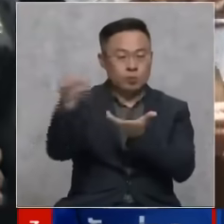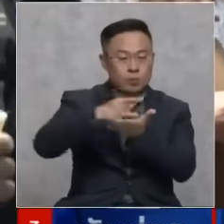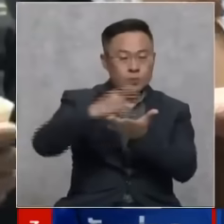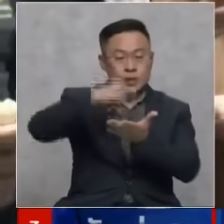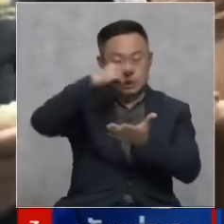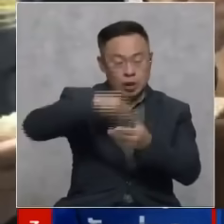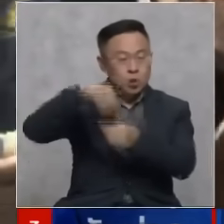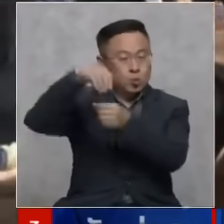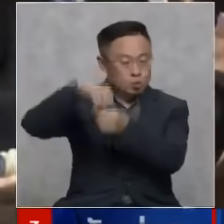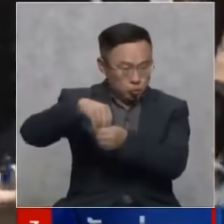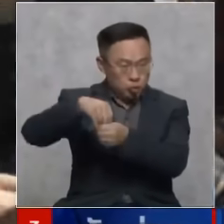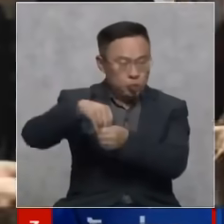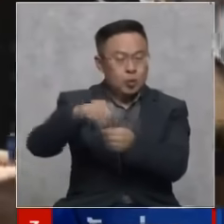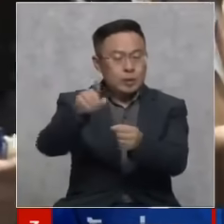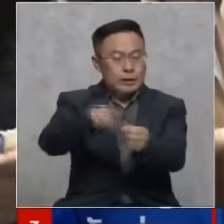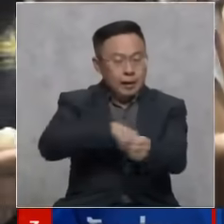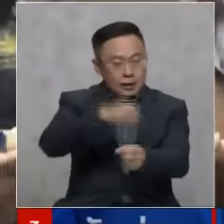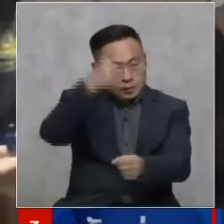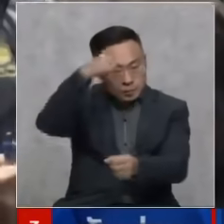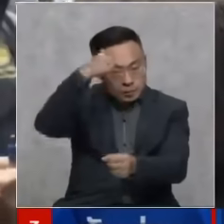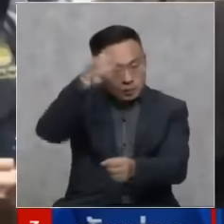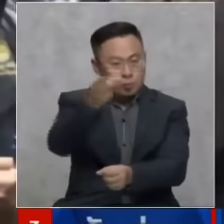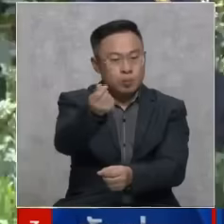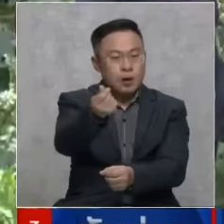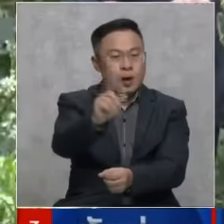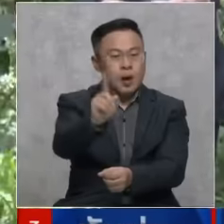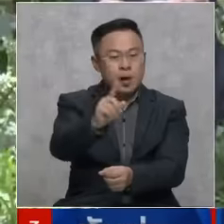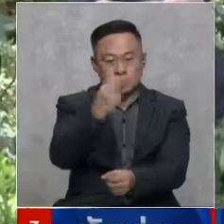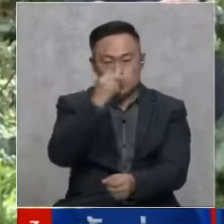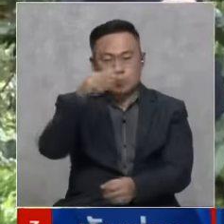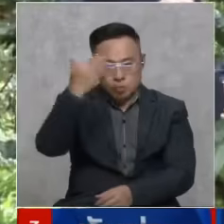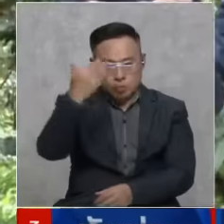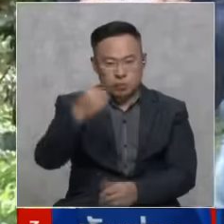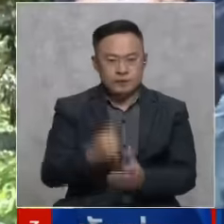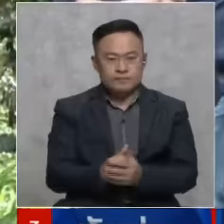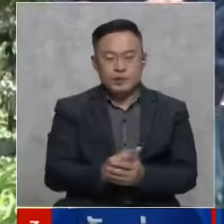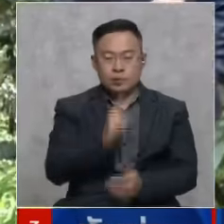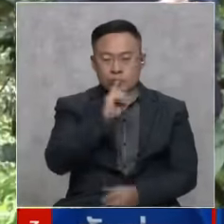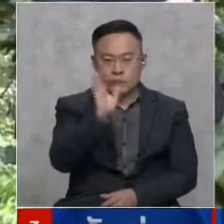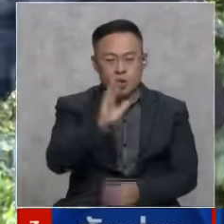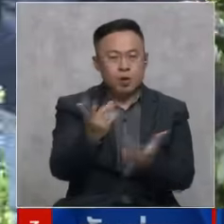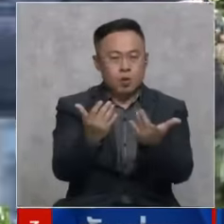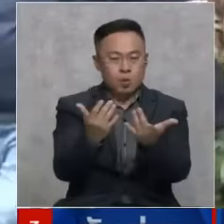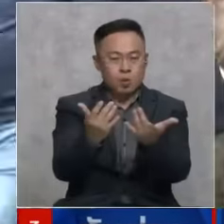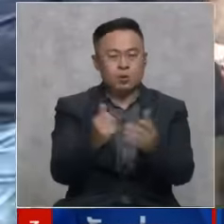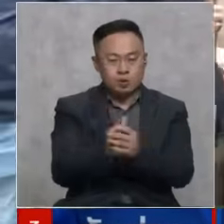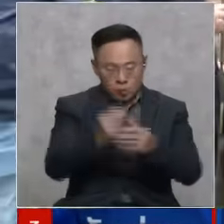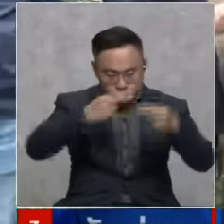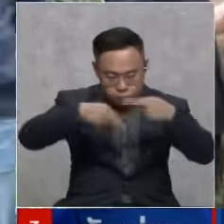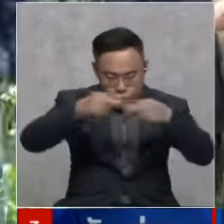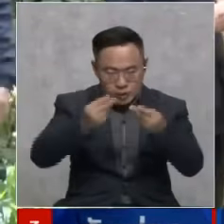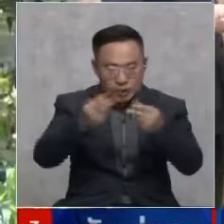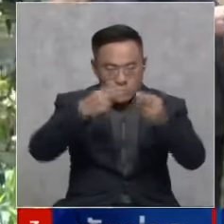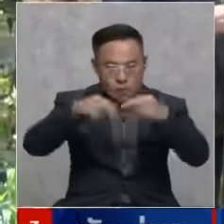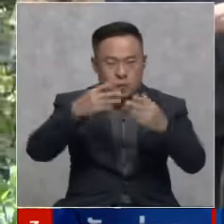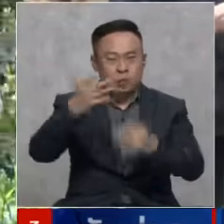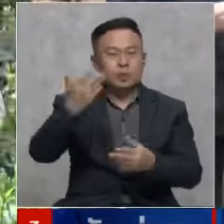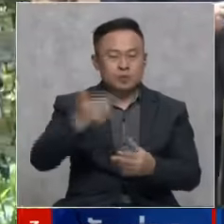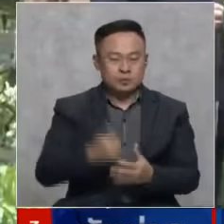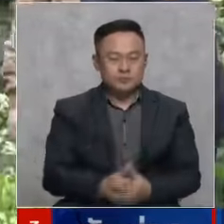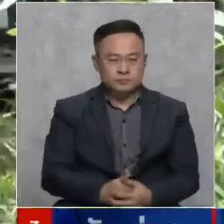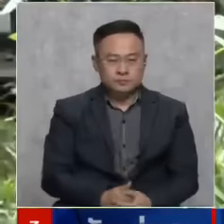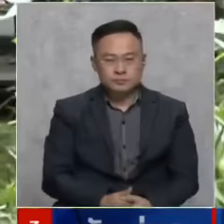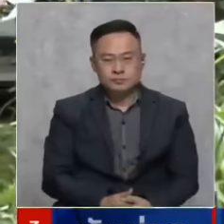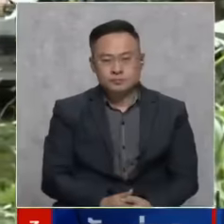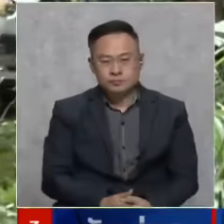ระยะเวลาออกไปแต่ต้องขอศึกษารายละเอียดก่อนนายกบอกเดี๋ยวพูดไปก่อนเดี๋ยวก็มีคนมาเอ๊ะอีกอ ะ ถ้าเอ๊ะแล้วเนี่ยเดี๋ยวมีประเด็นนะคะน